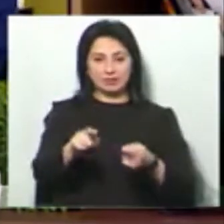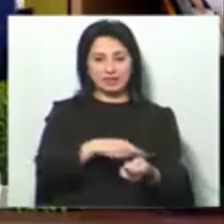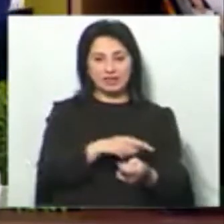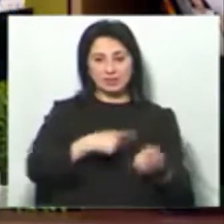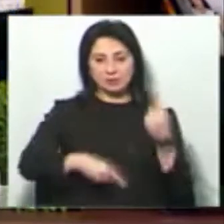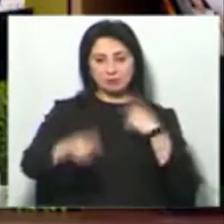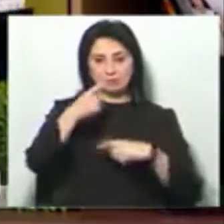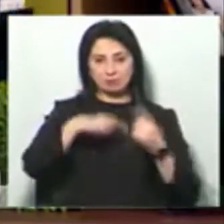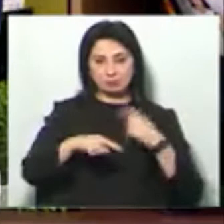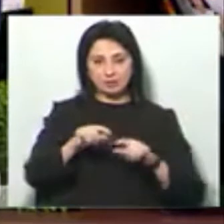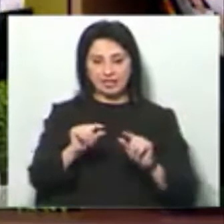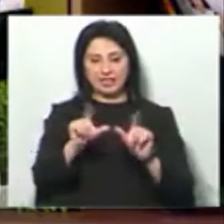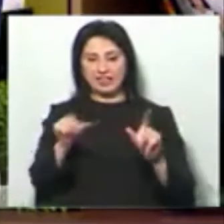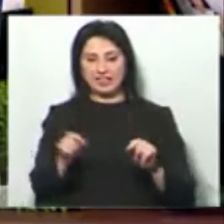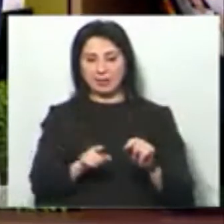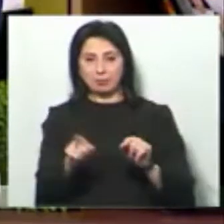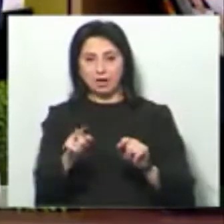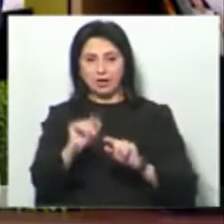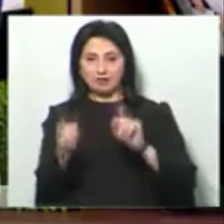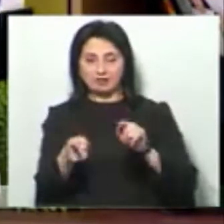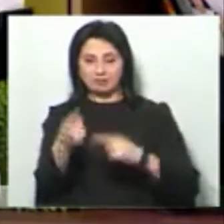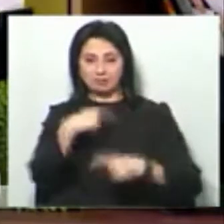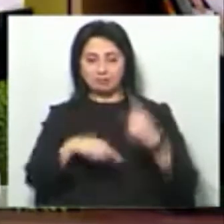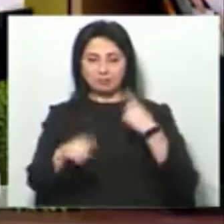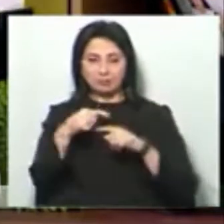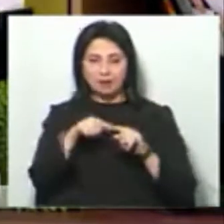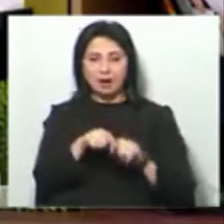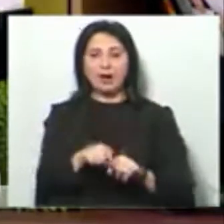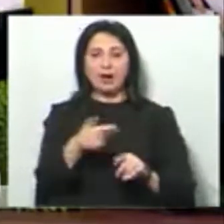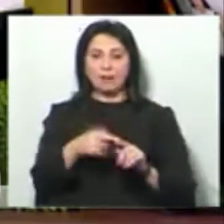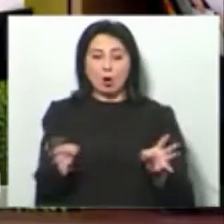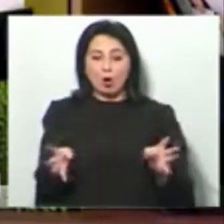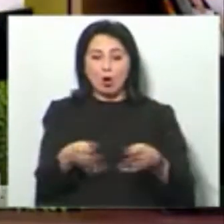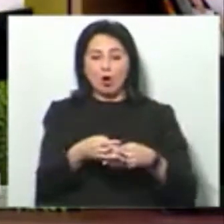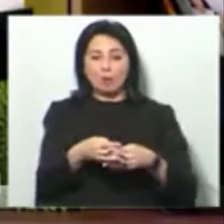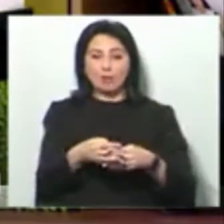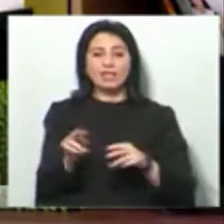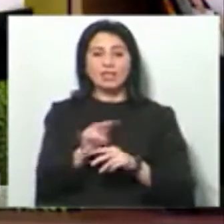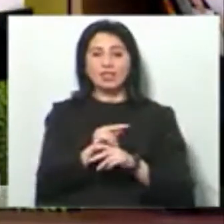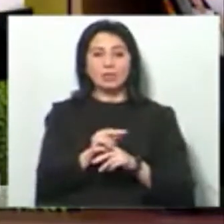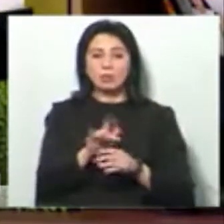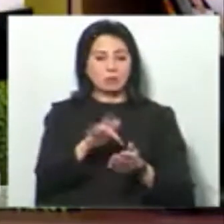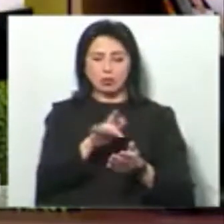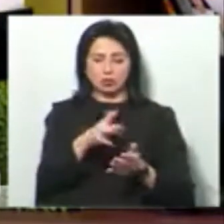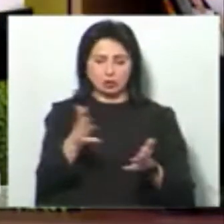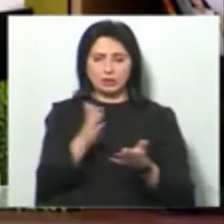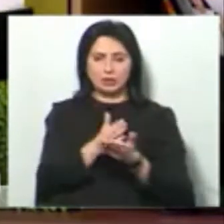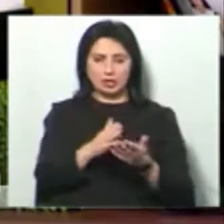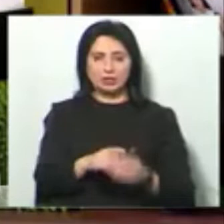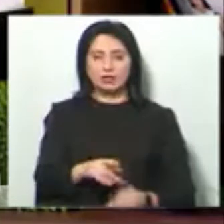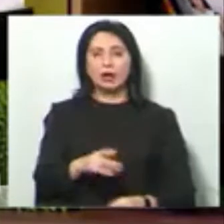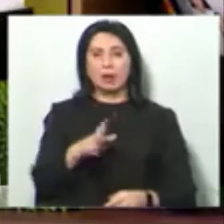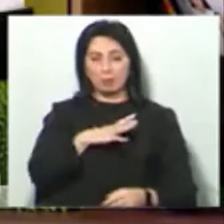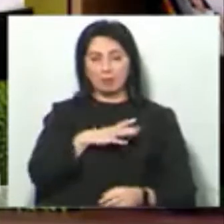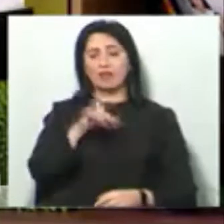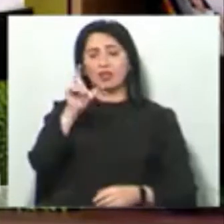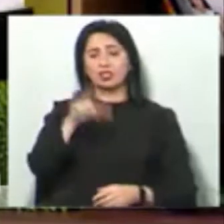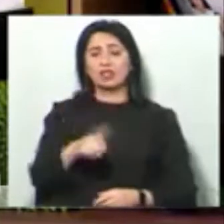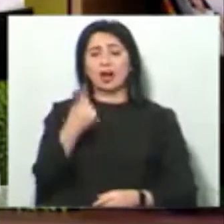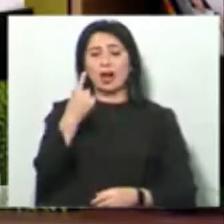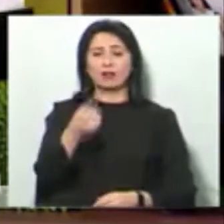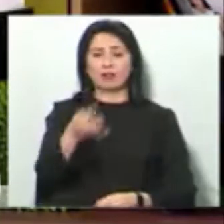იყოს თქვა გამწვავებული სხვა დაავადება და რა თქმა უნდა კომბინირებული თერაპია მოსახლეობის დიდი ნაწილი, რომელიც დაავადებული